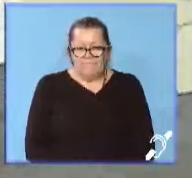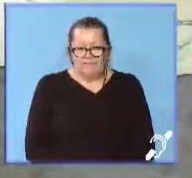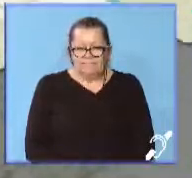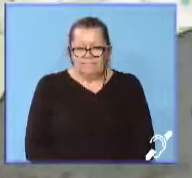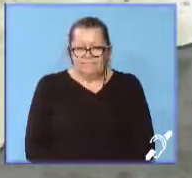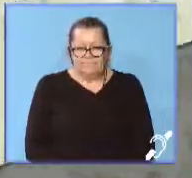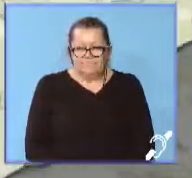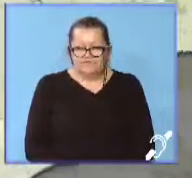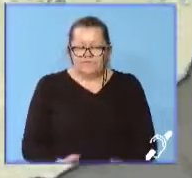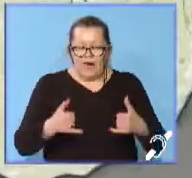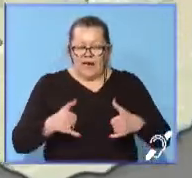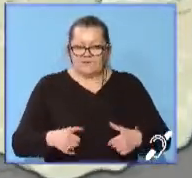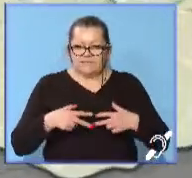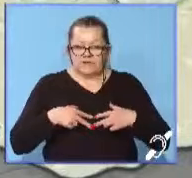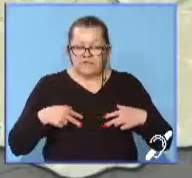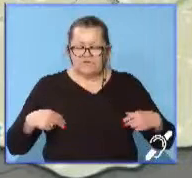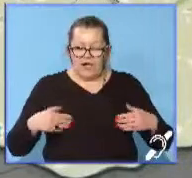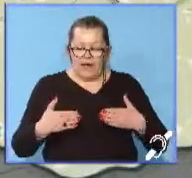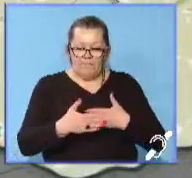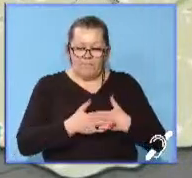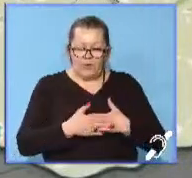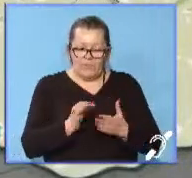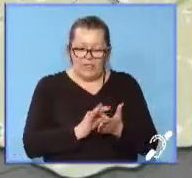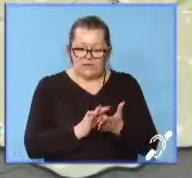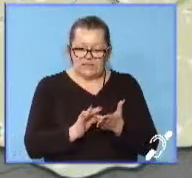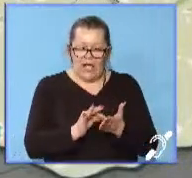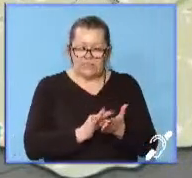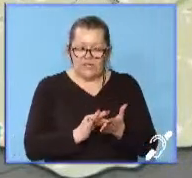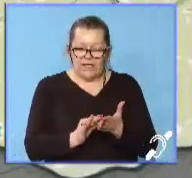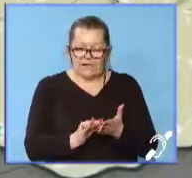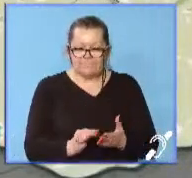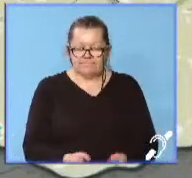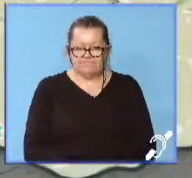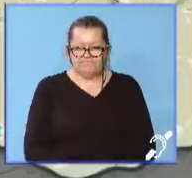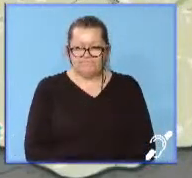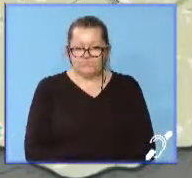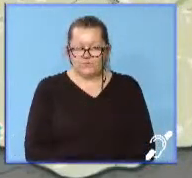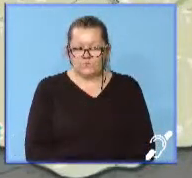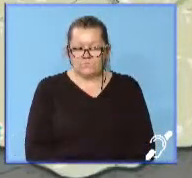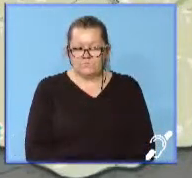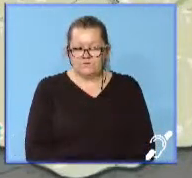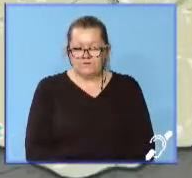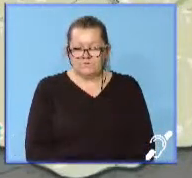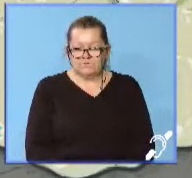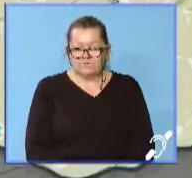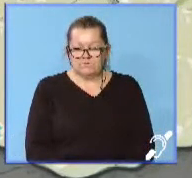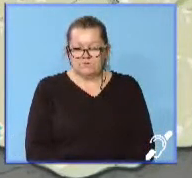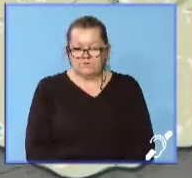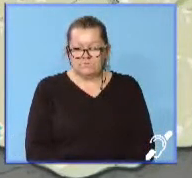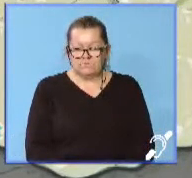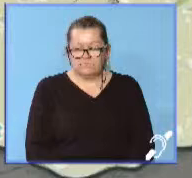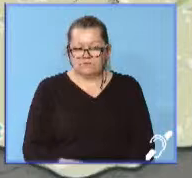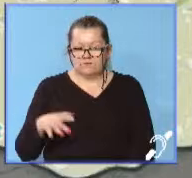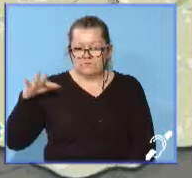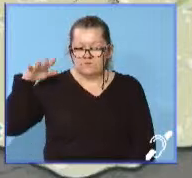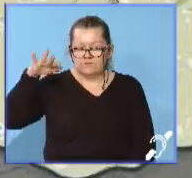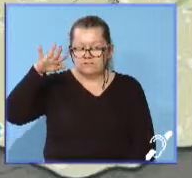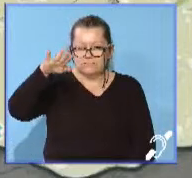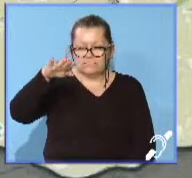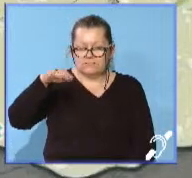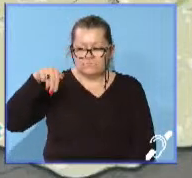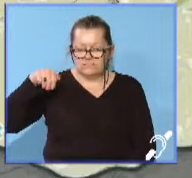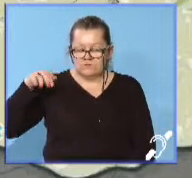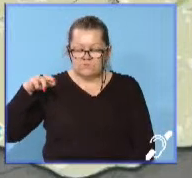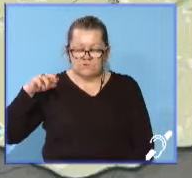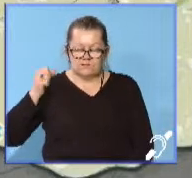mâine astăzi vremea a fost apropiată de normalul termic al datei calendaristice în cea mai mare parte a regiunii cerul a fost mai mult